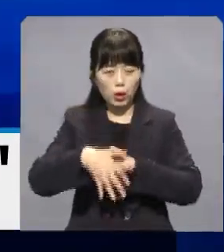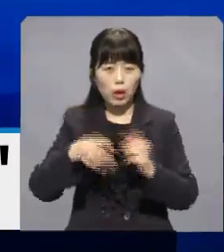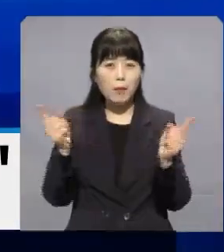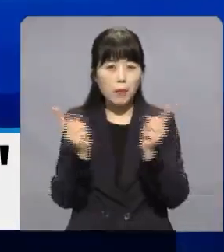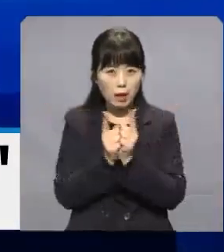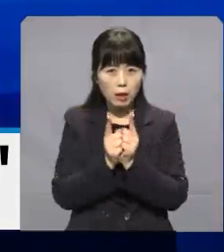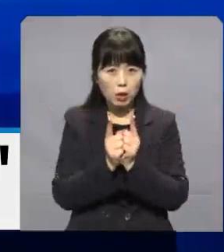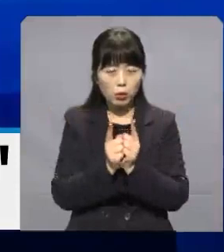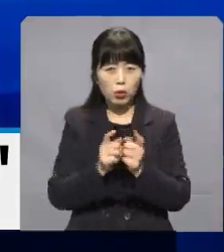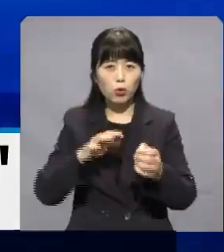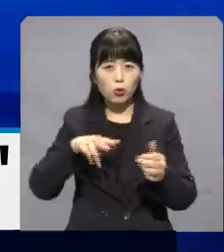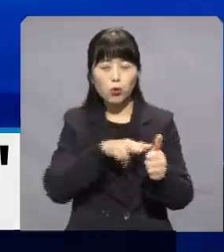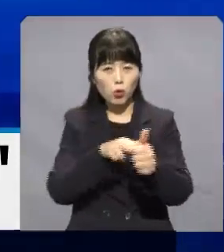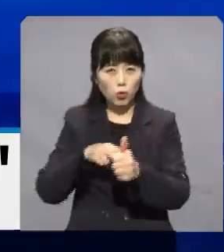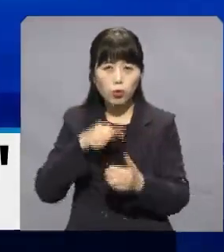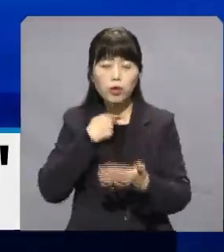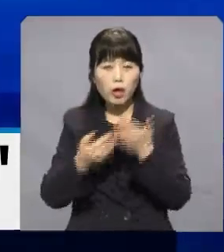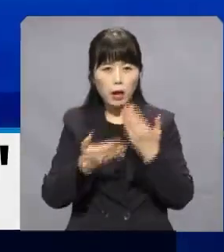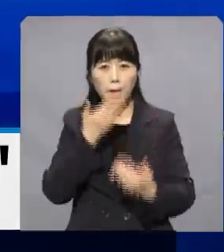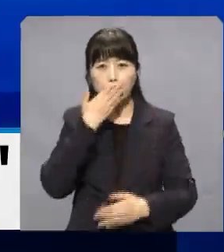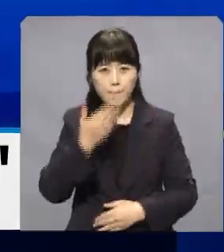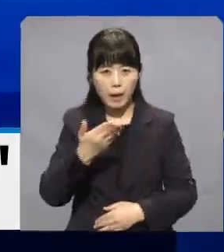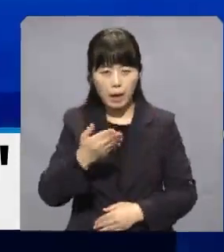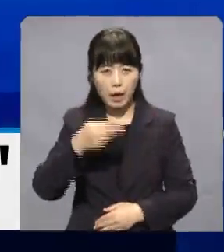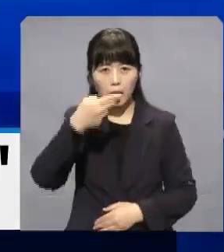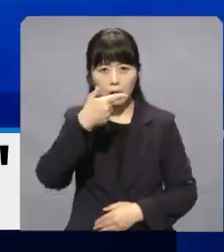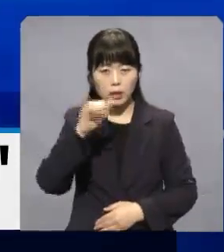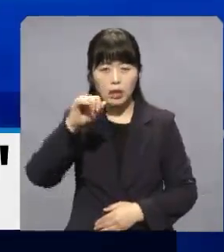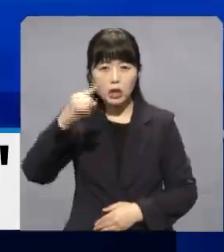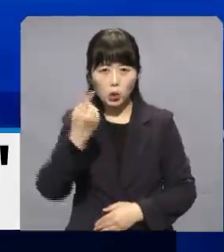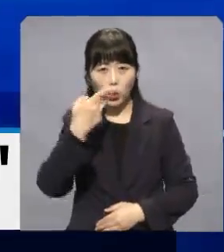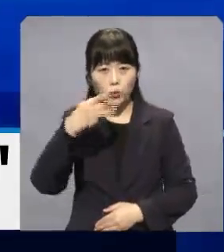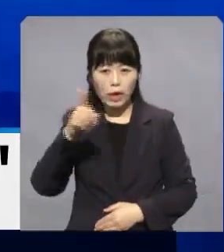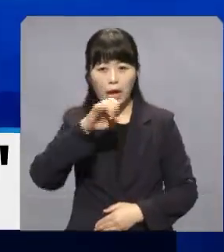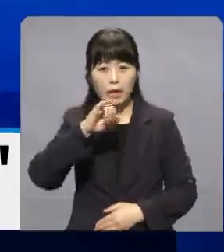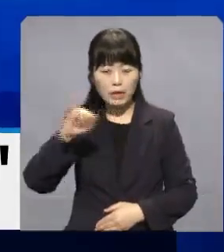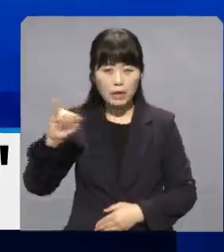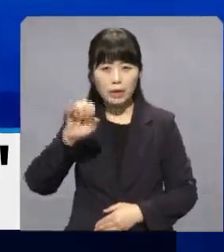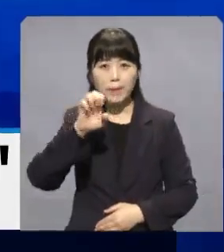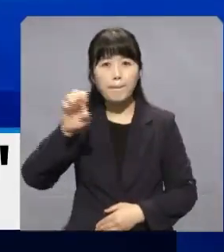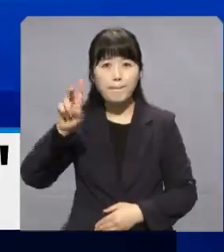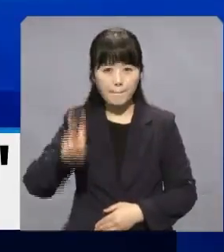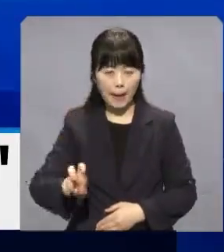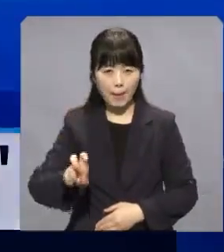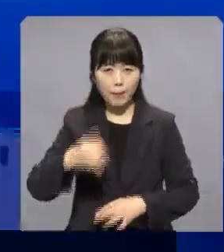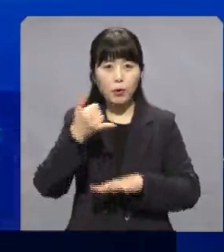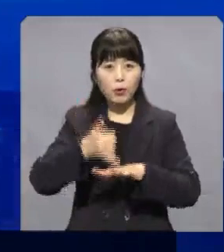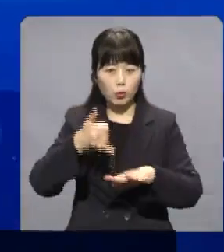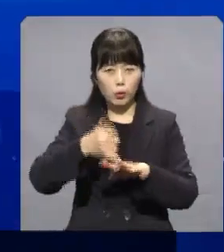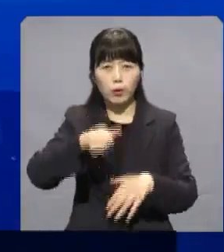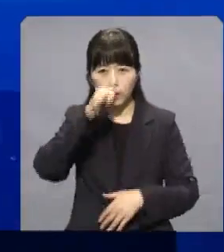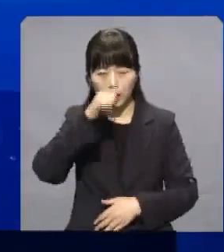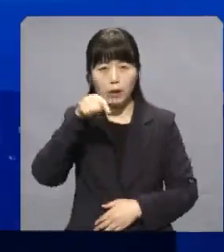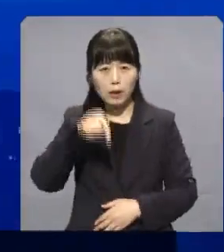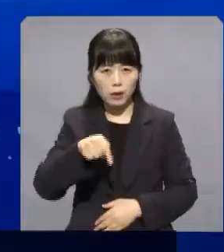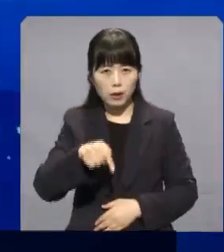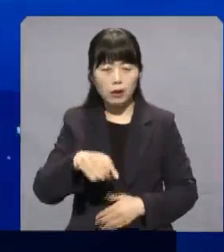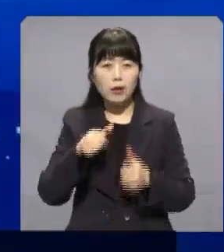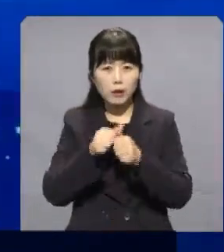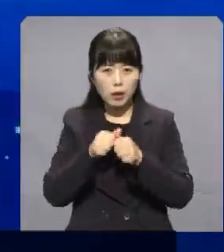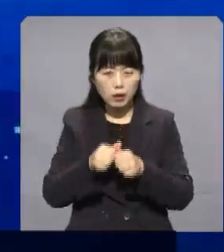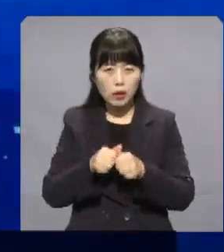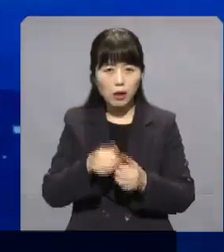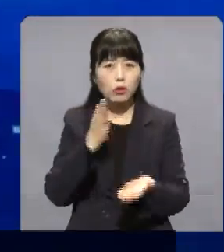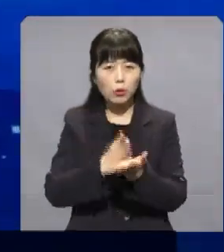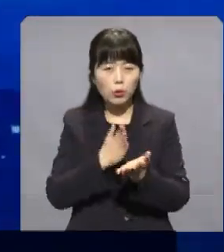만나고 곤충 콘텐츠를 체험할 수 있는 니오타니팜이라는 식용 곤충 농장이 있습니다. 자세한 소식 신영희